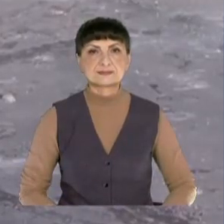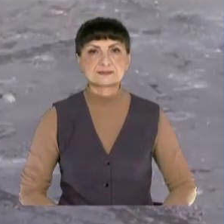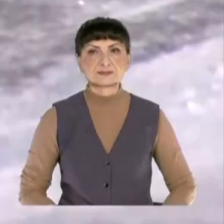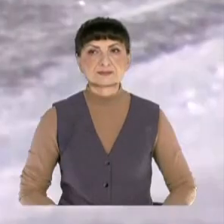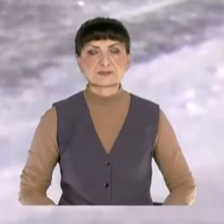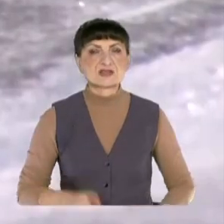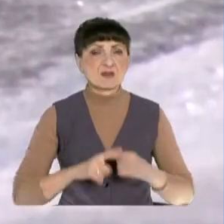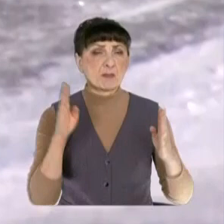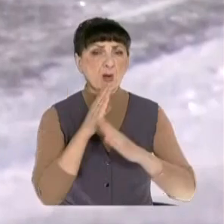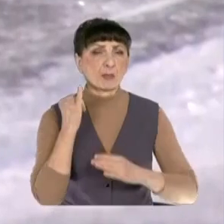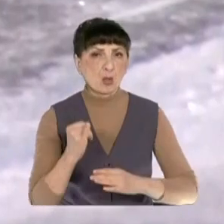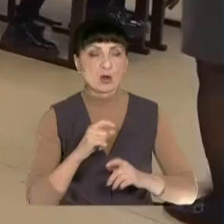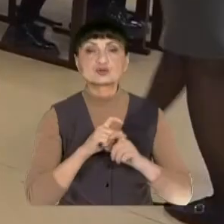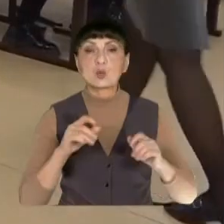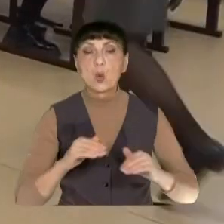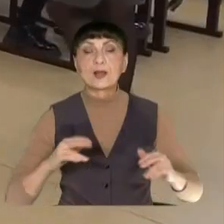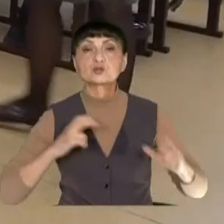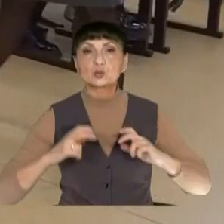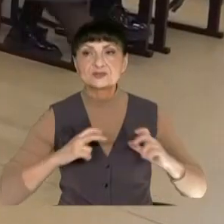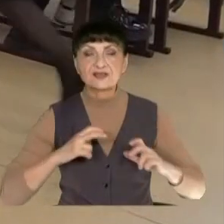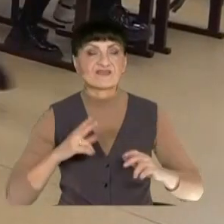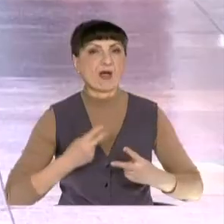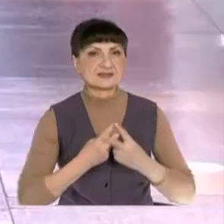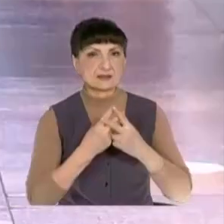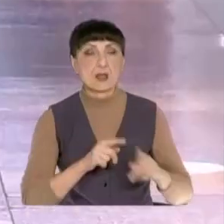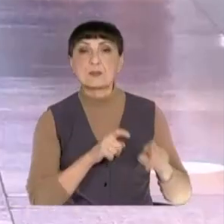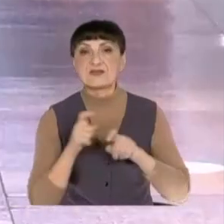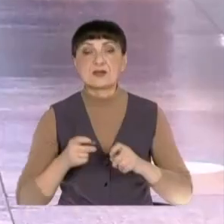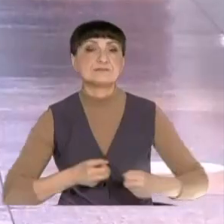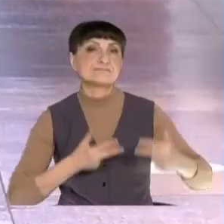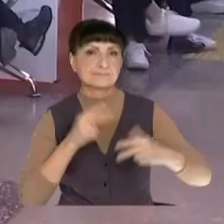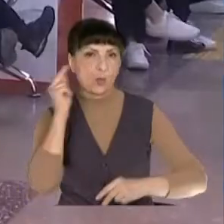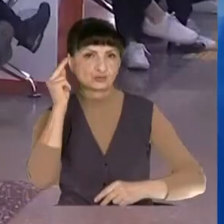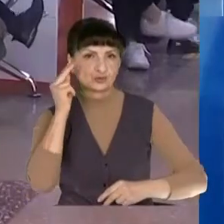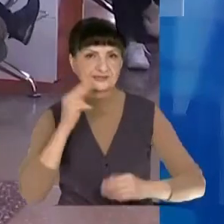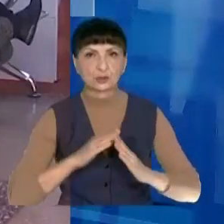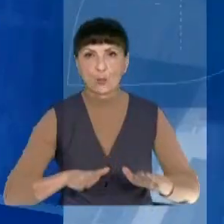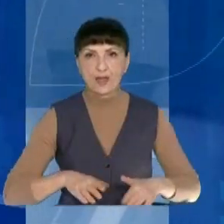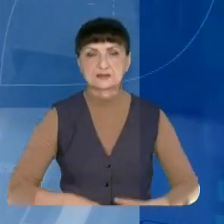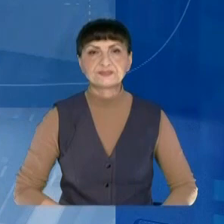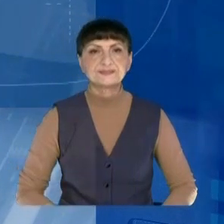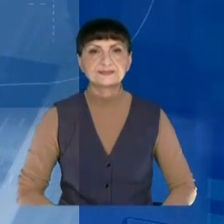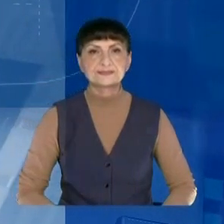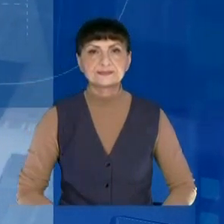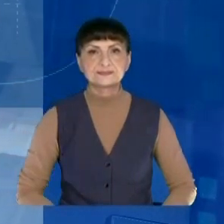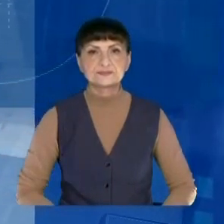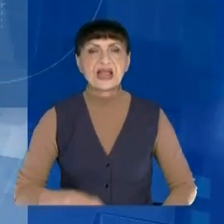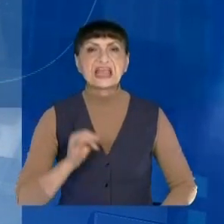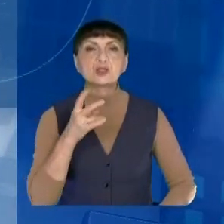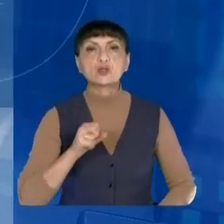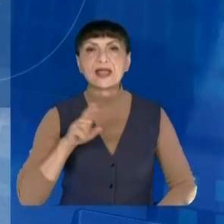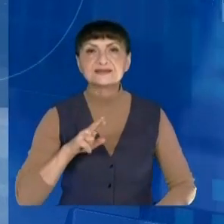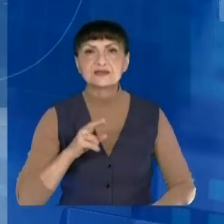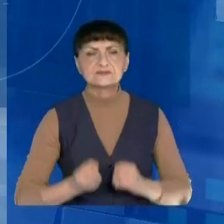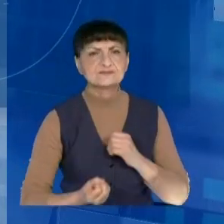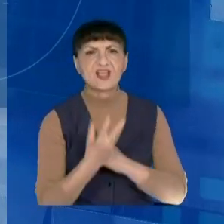Из-за непогоды школьников и студентов в Астане перевели на дистанционку. В Индонезии